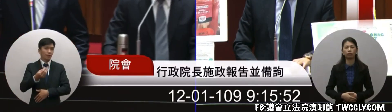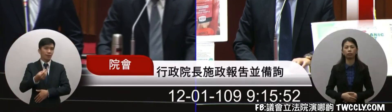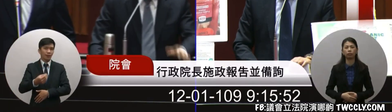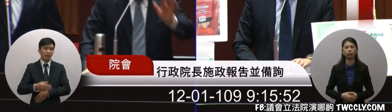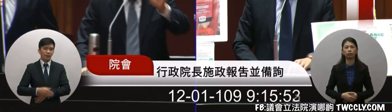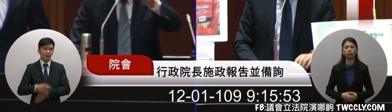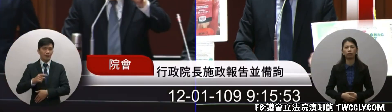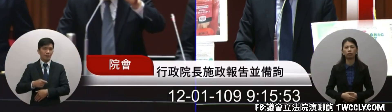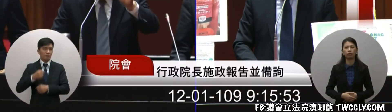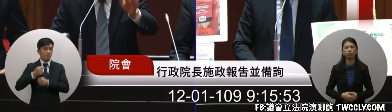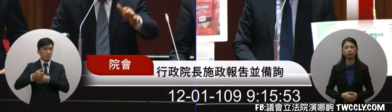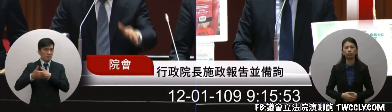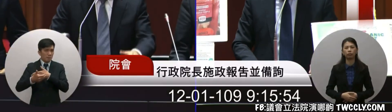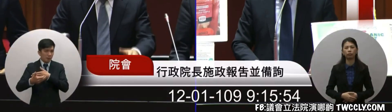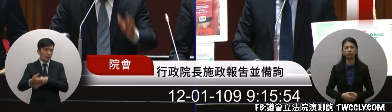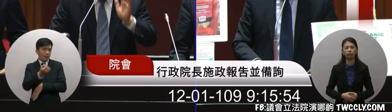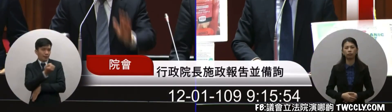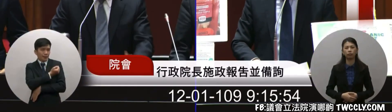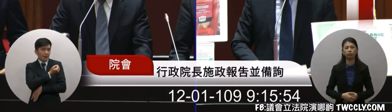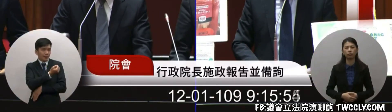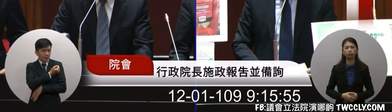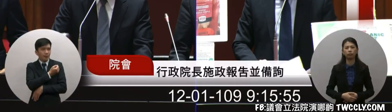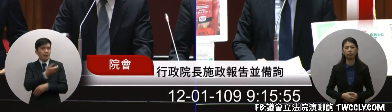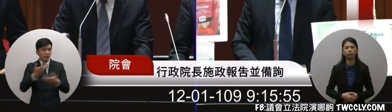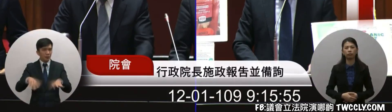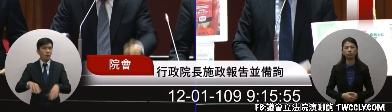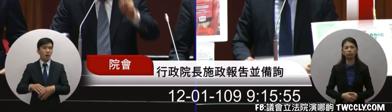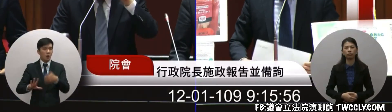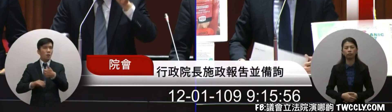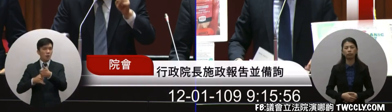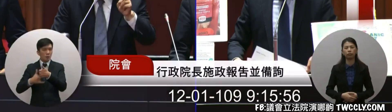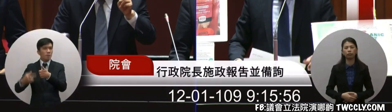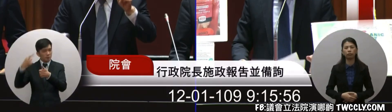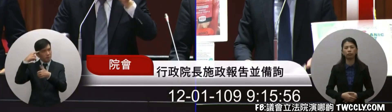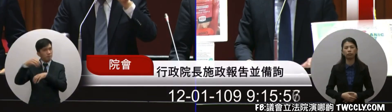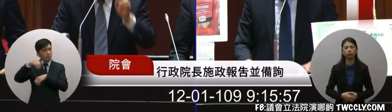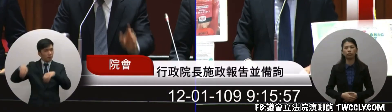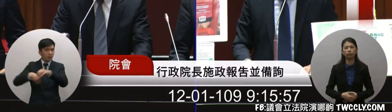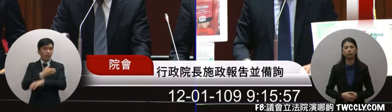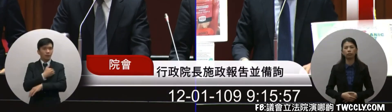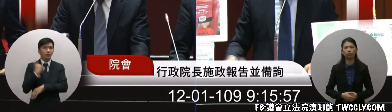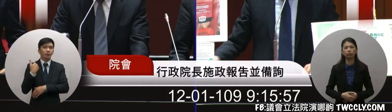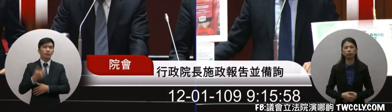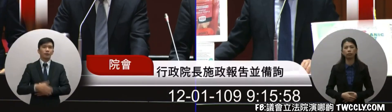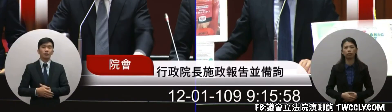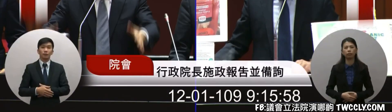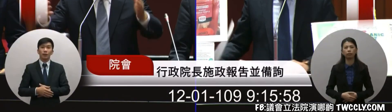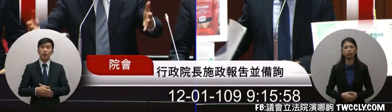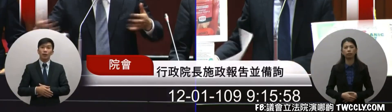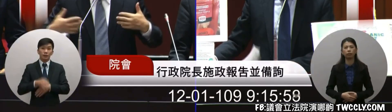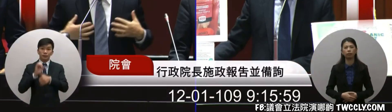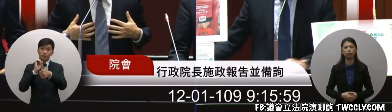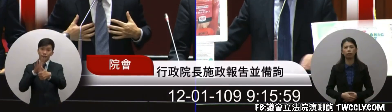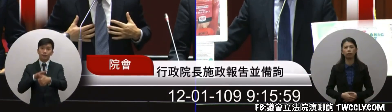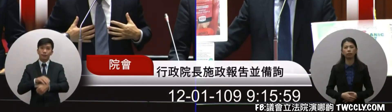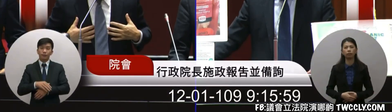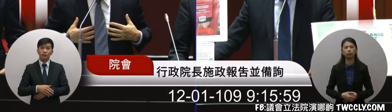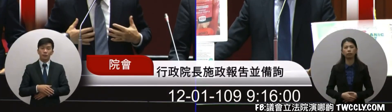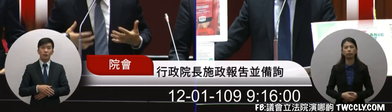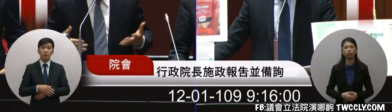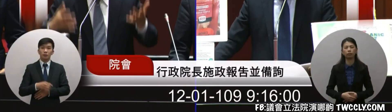辛苦，委员一定可以设身处地。另外一点，老实说，委员，你看我们要加